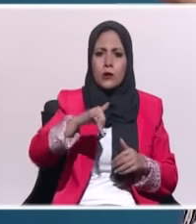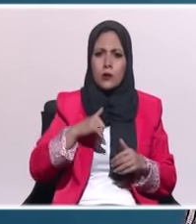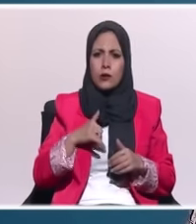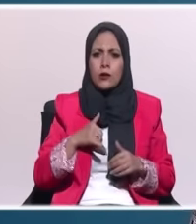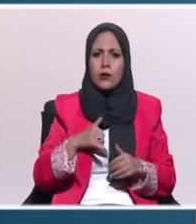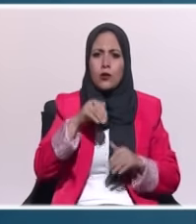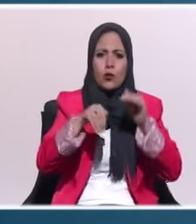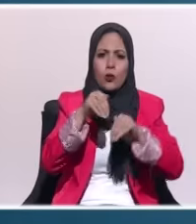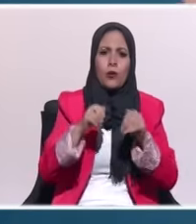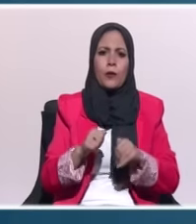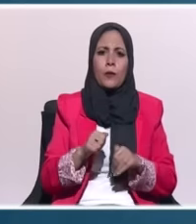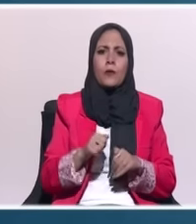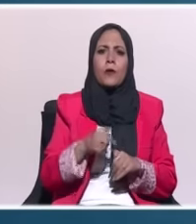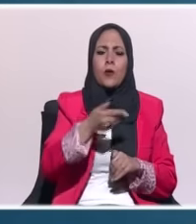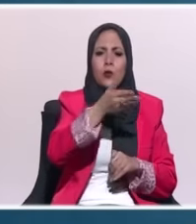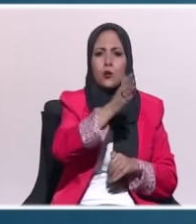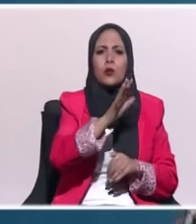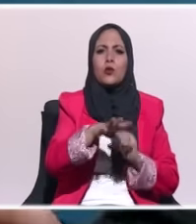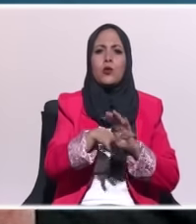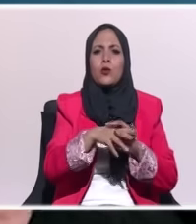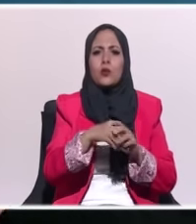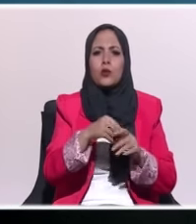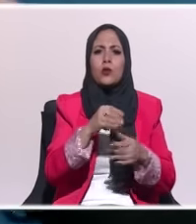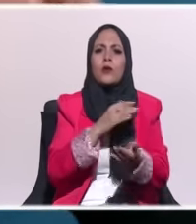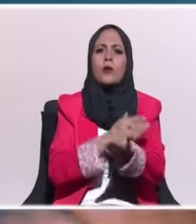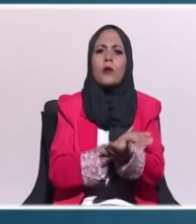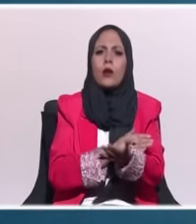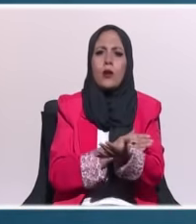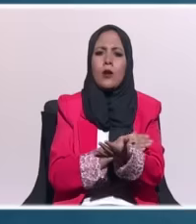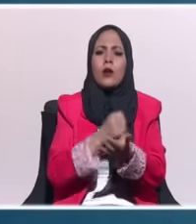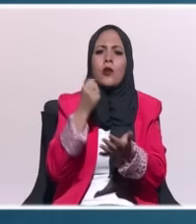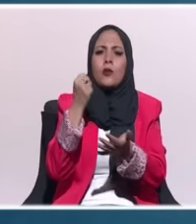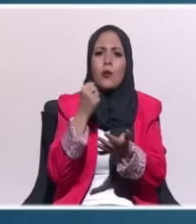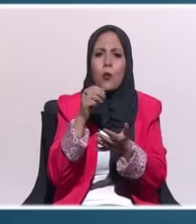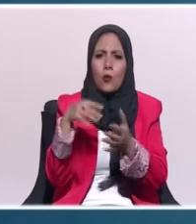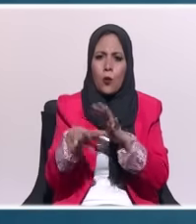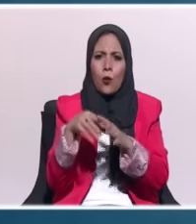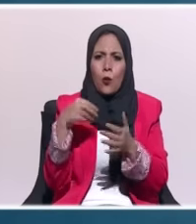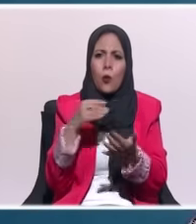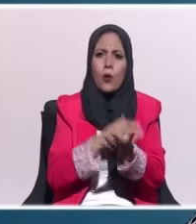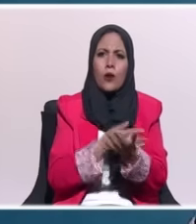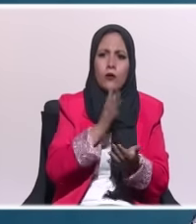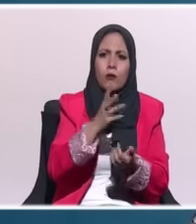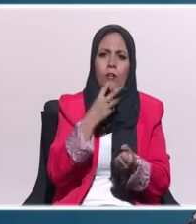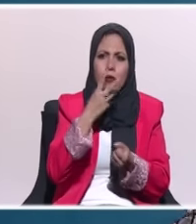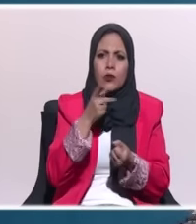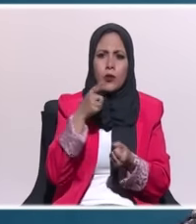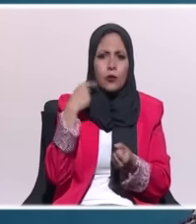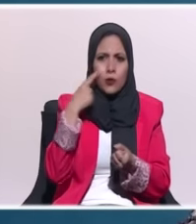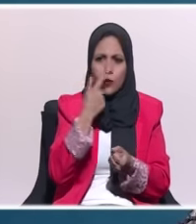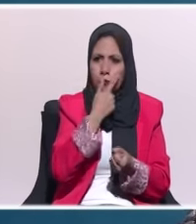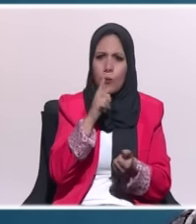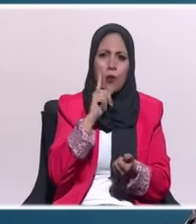الحتت دي وتروح الامام الشافعي عشان انا كاتباها في الصحه بتاعت الامام الشافعي. قلت والله لا اشوف امها